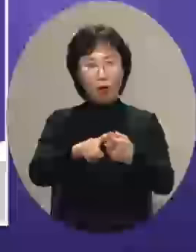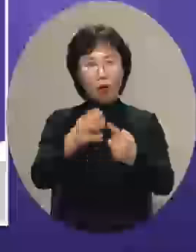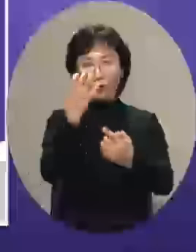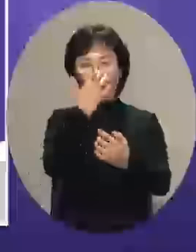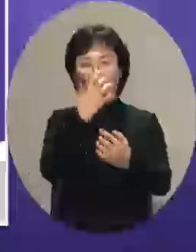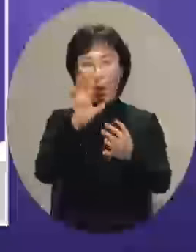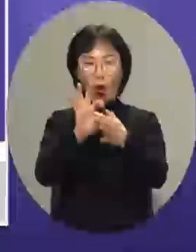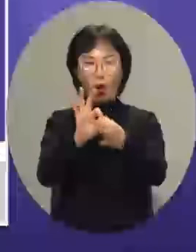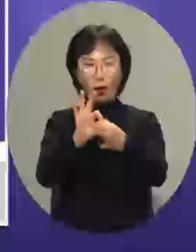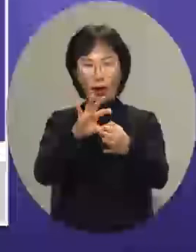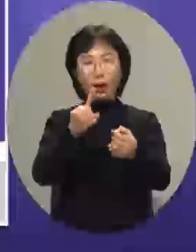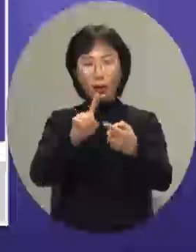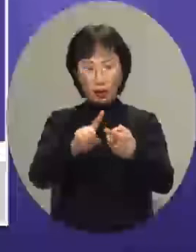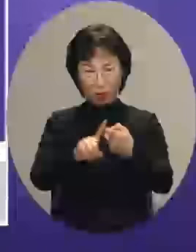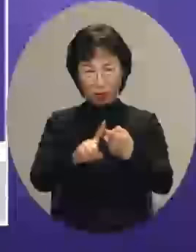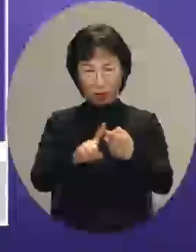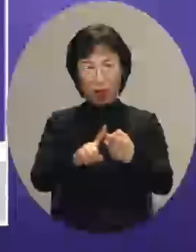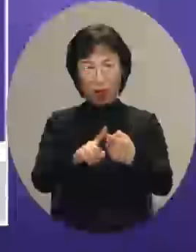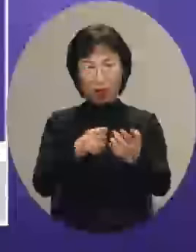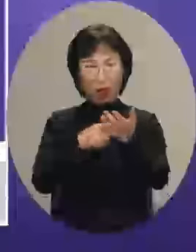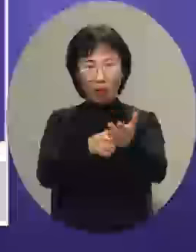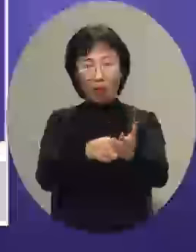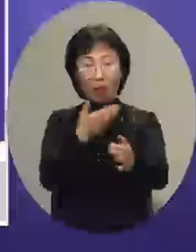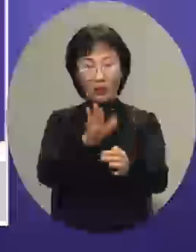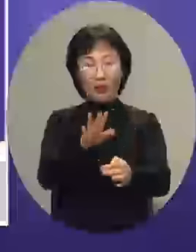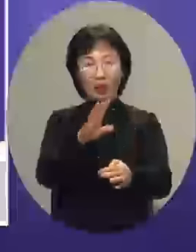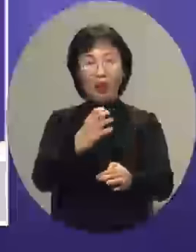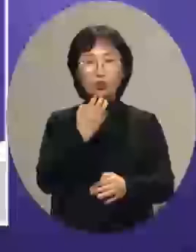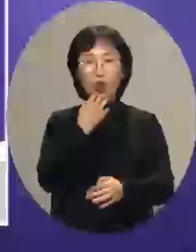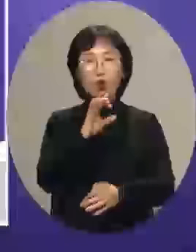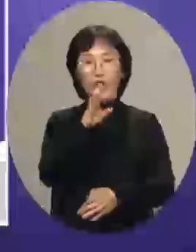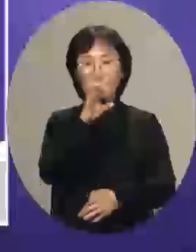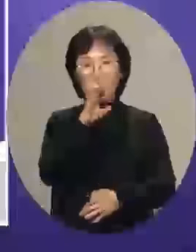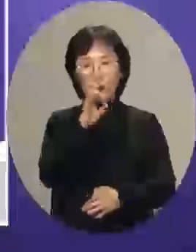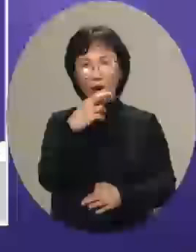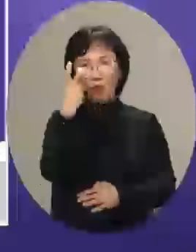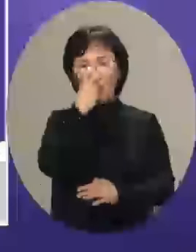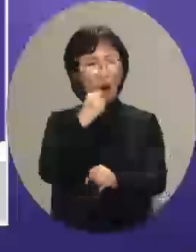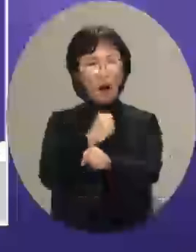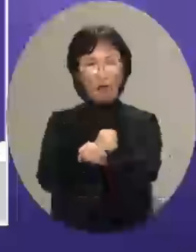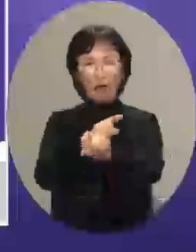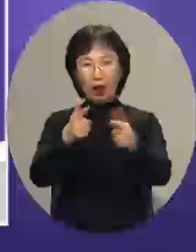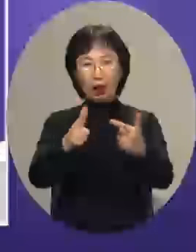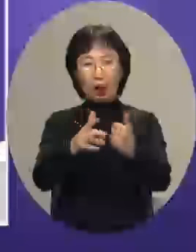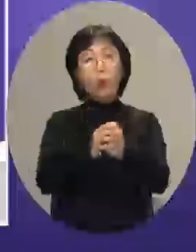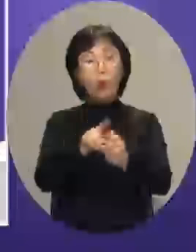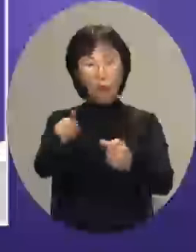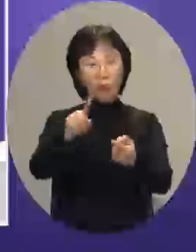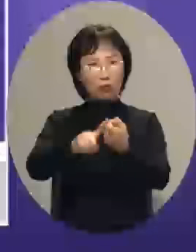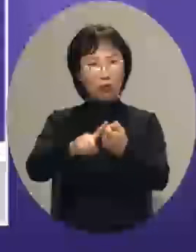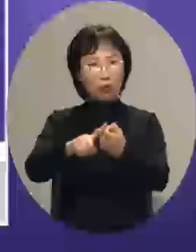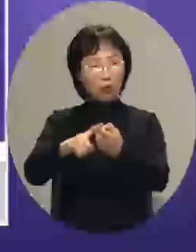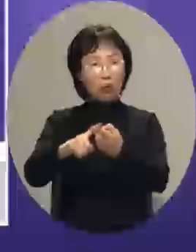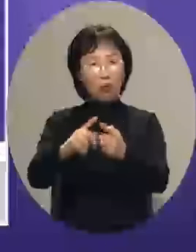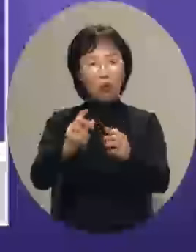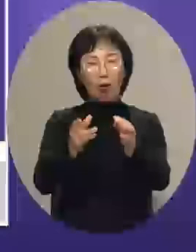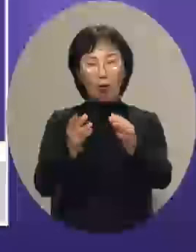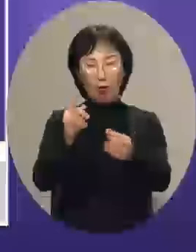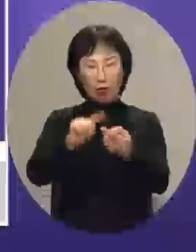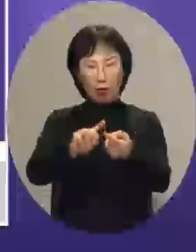당시 서울중앙지검은 제대로 수사하지 않고 불기소 처분을 했습니다. 재판에 넘기지도 않았습니다.